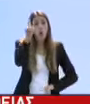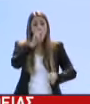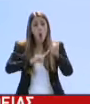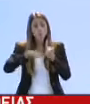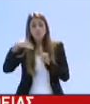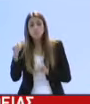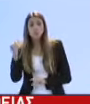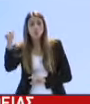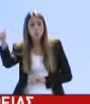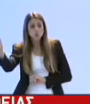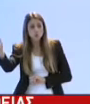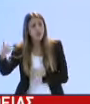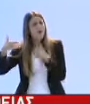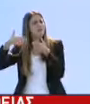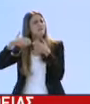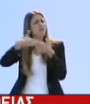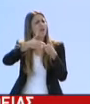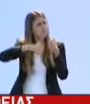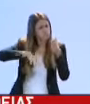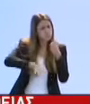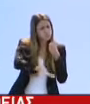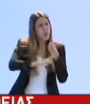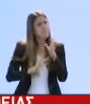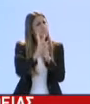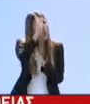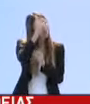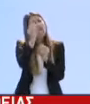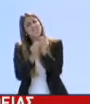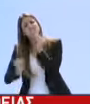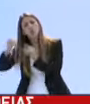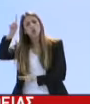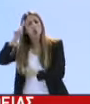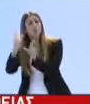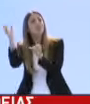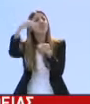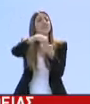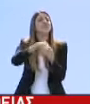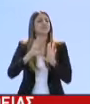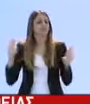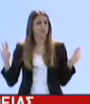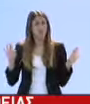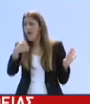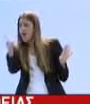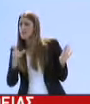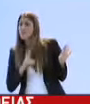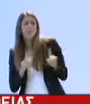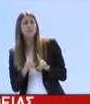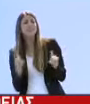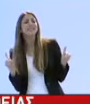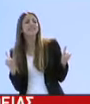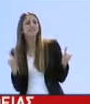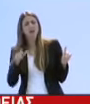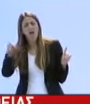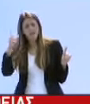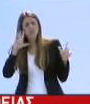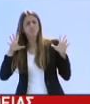έξω από τη βάρκα της προόδου, ακόμα χειρότερα, όσοι κοπηλατούν ανάποδα, είναι βέβαιο